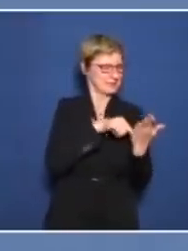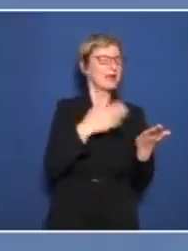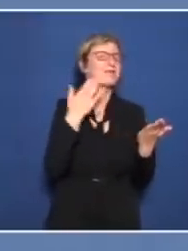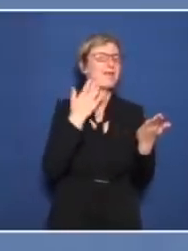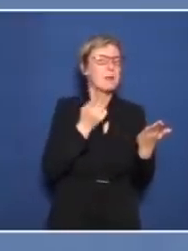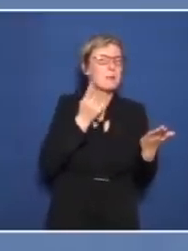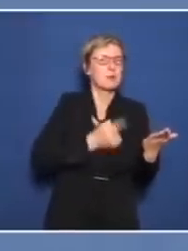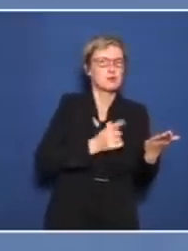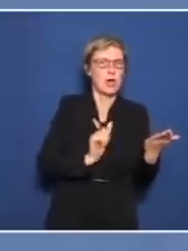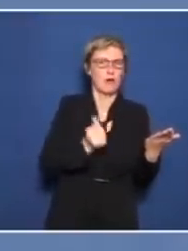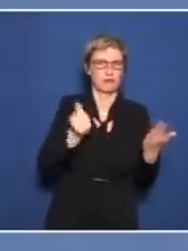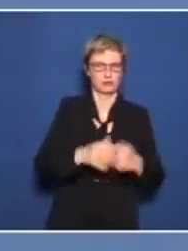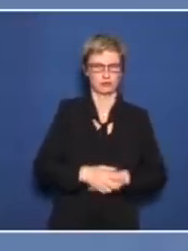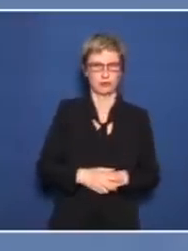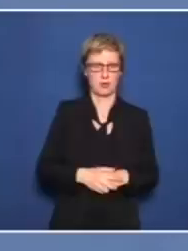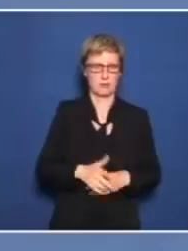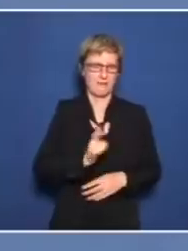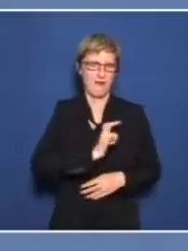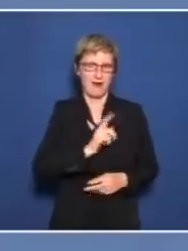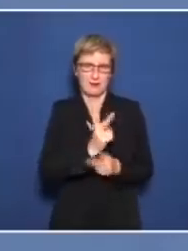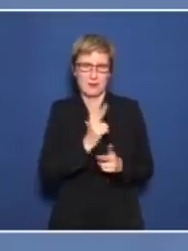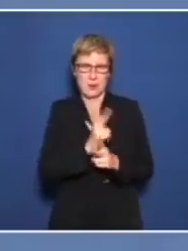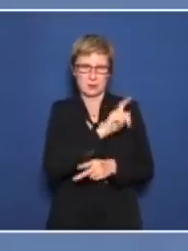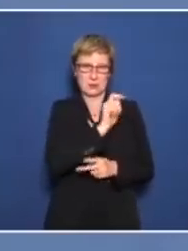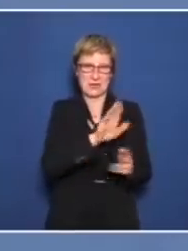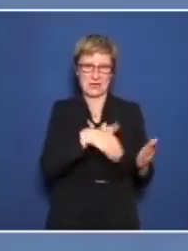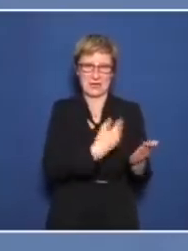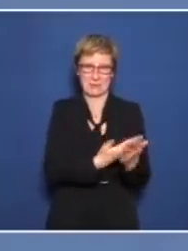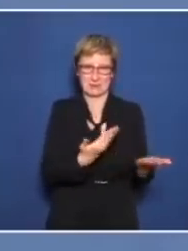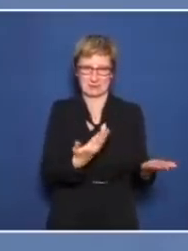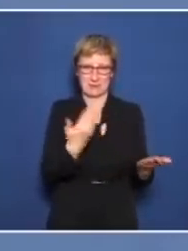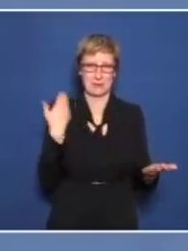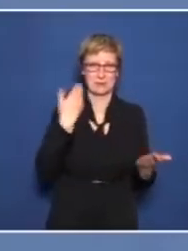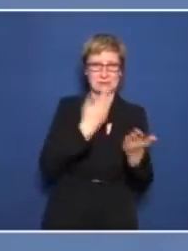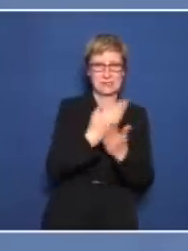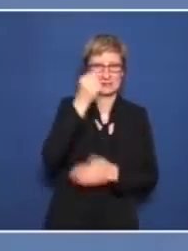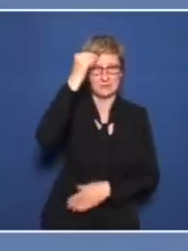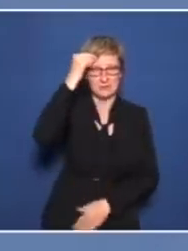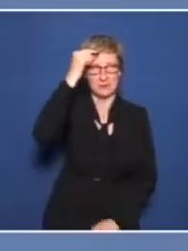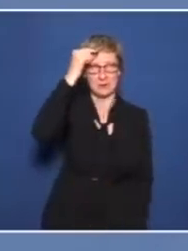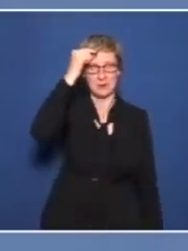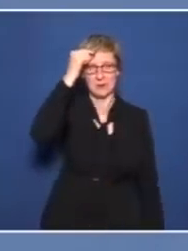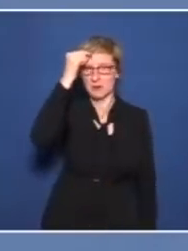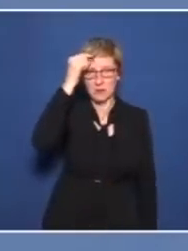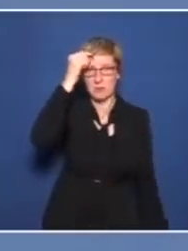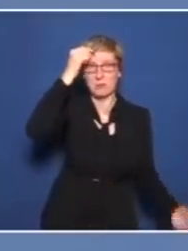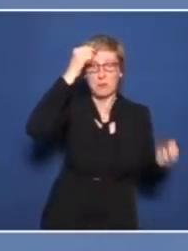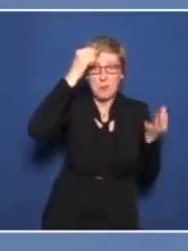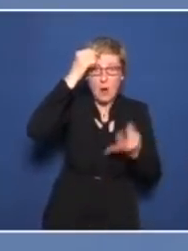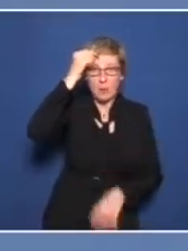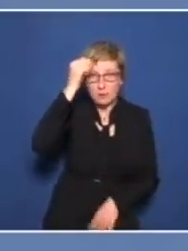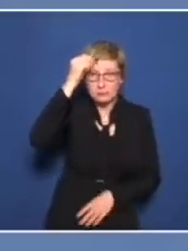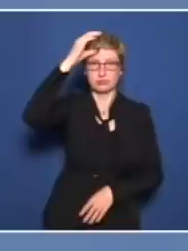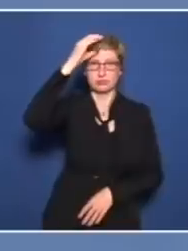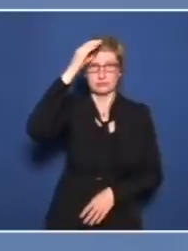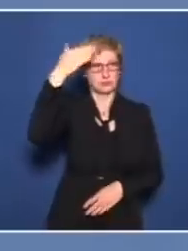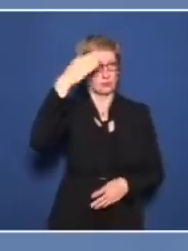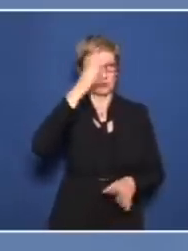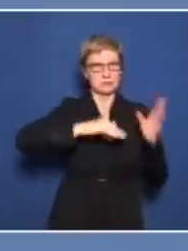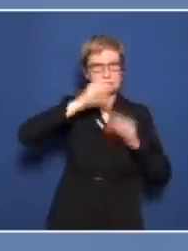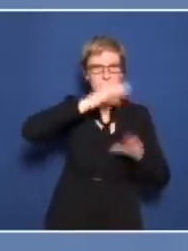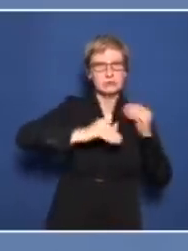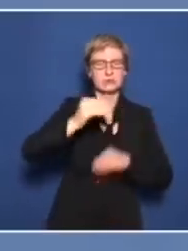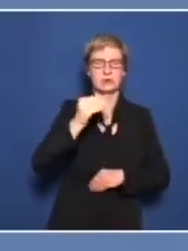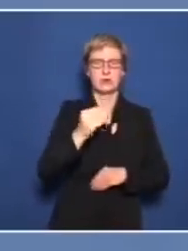wir anhand von Studien aber sehen können. Momentan ist da das Wissen noch nicht in dem Maße vorhanden. Wir werden noch